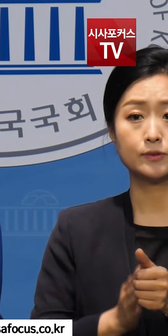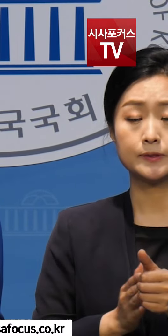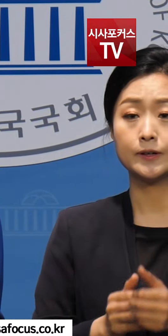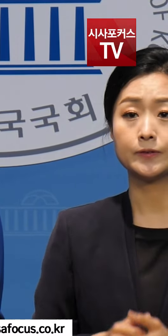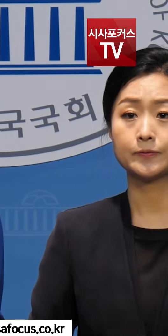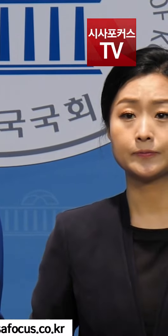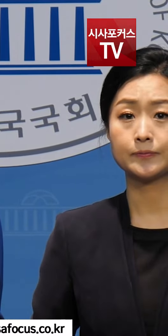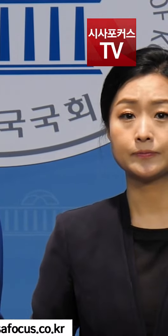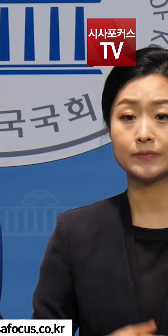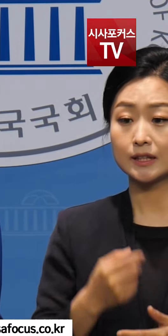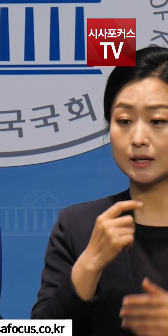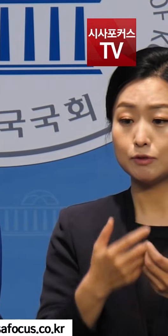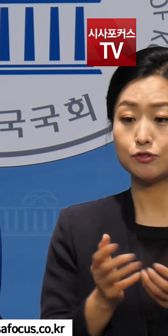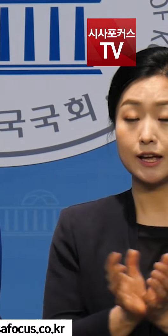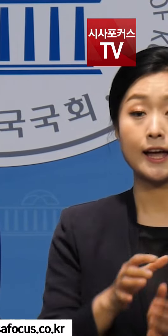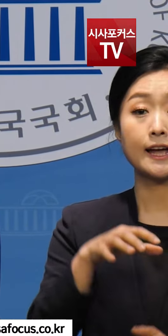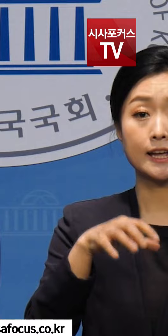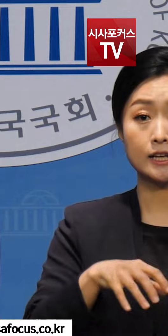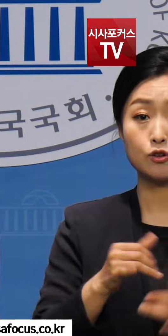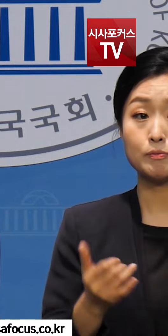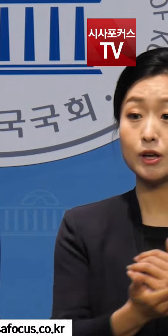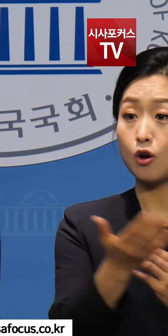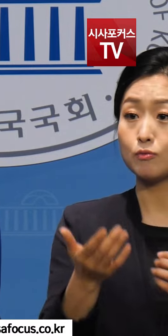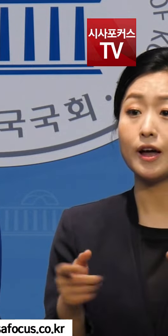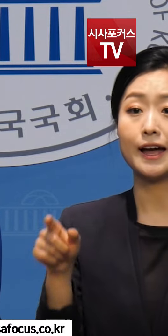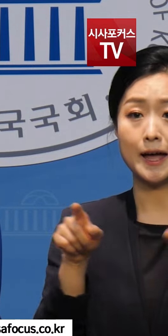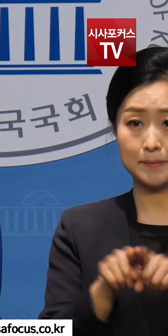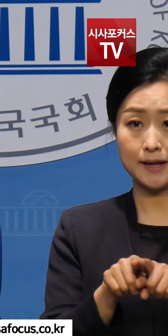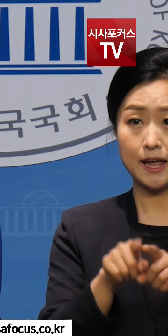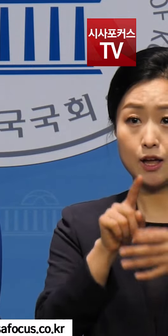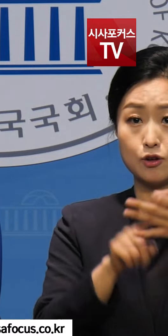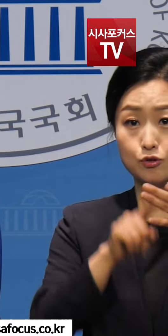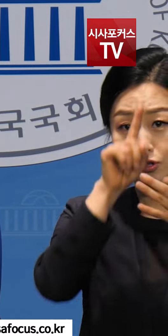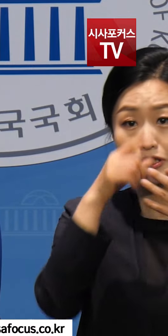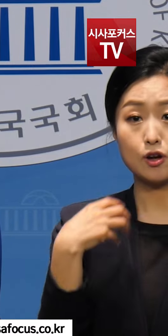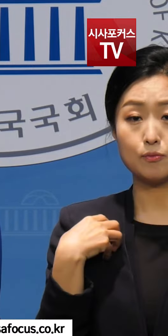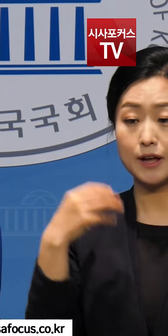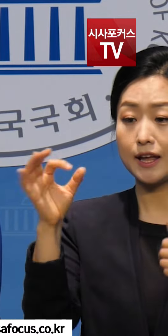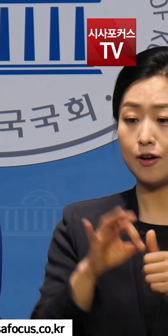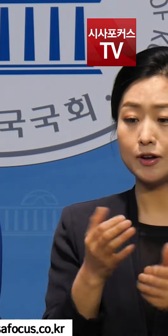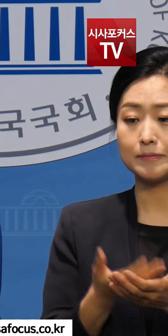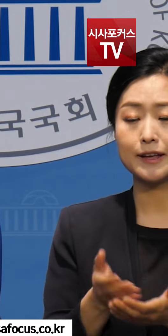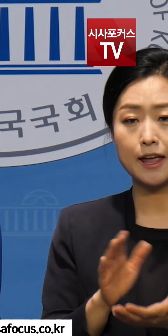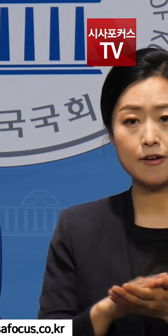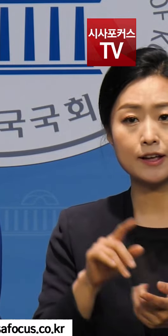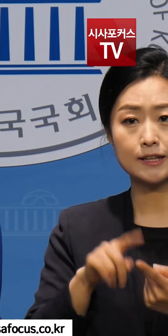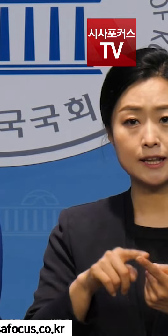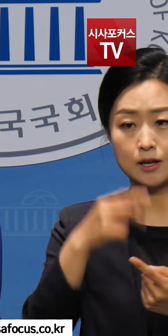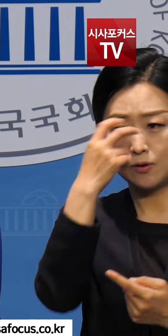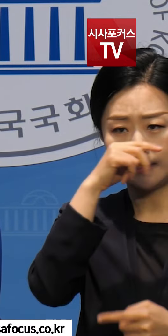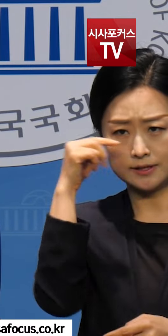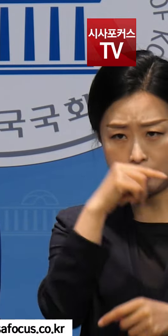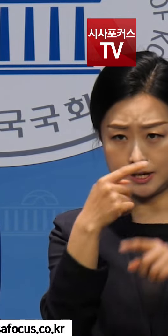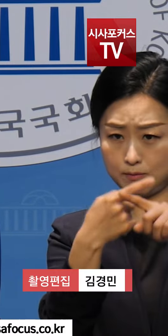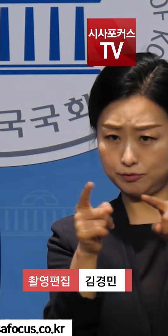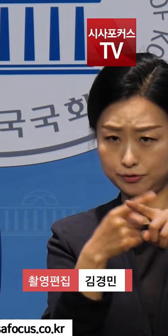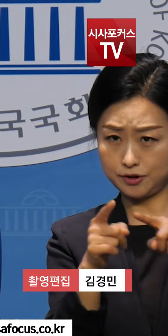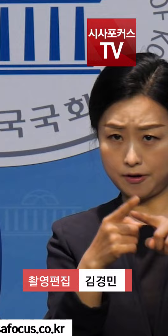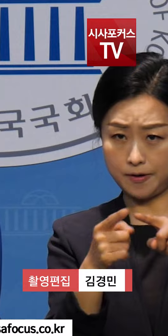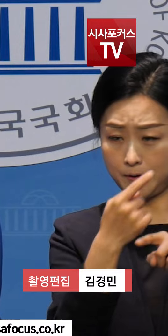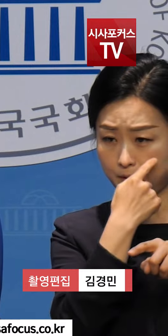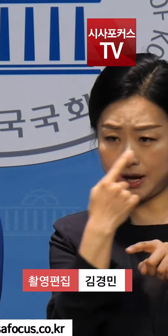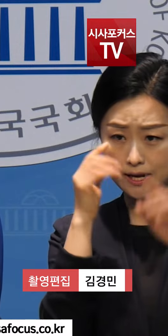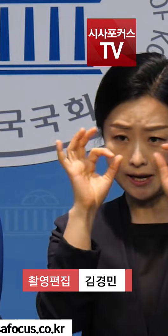오십시오 우리 민주당은 국민과 함께 윤성열 정부의 연금 개혁안을 철저히 분석하고